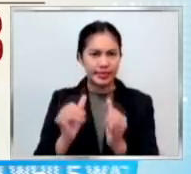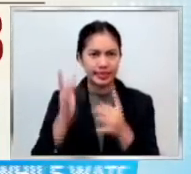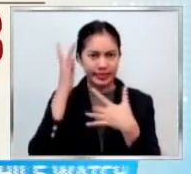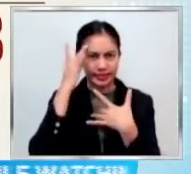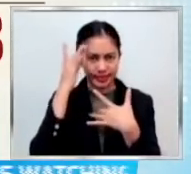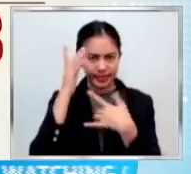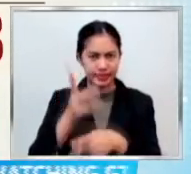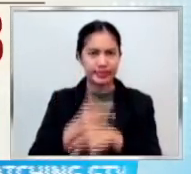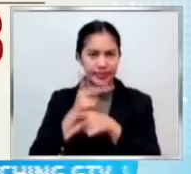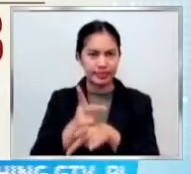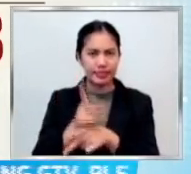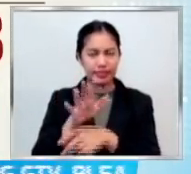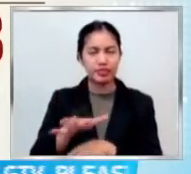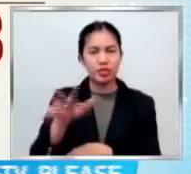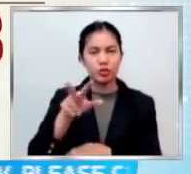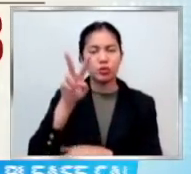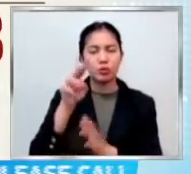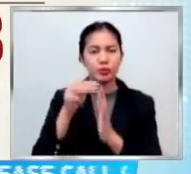mahigit